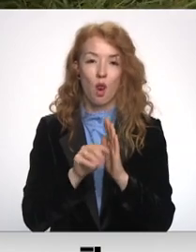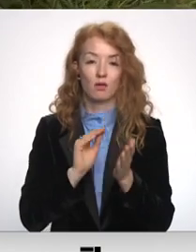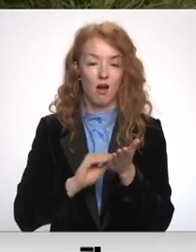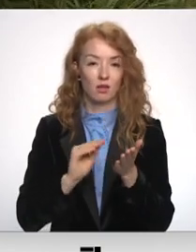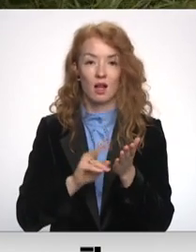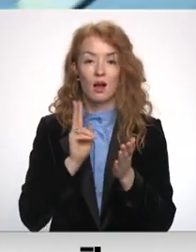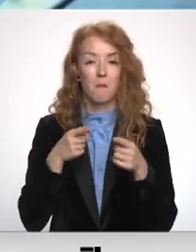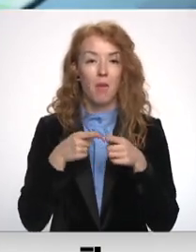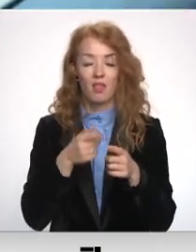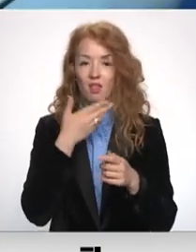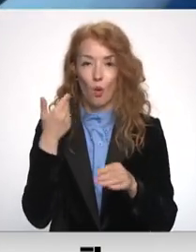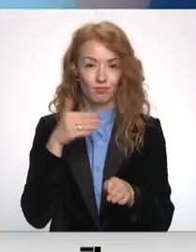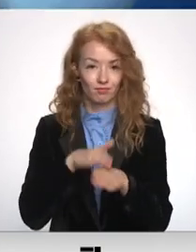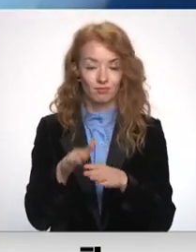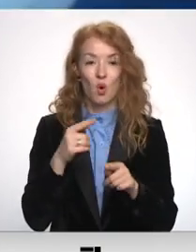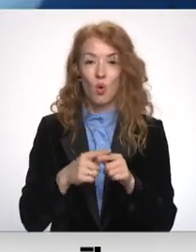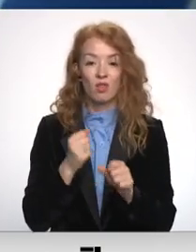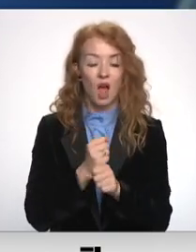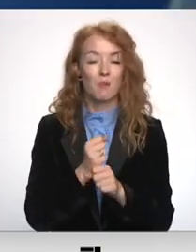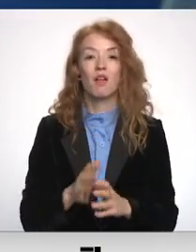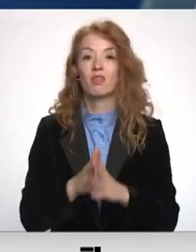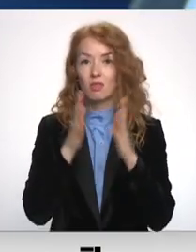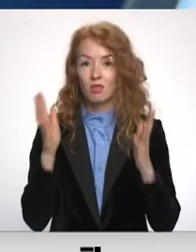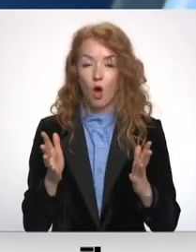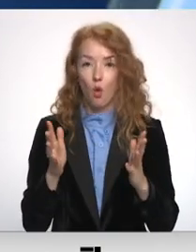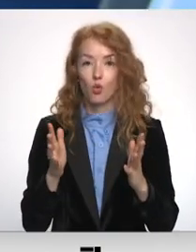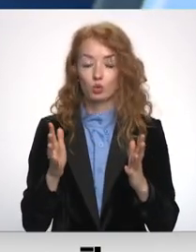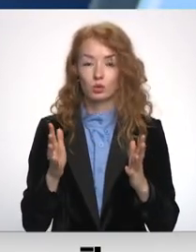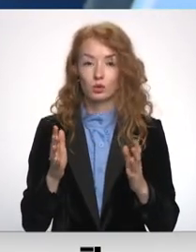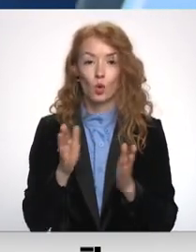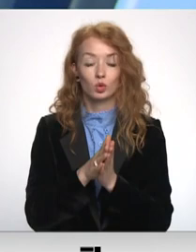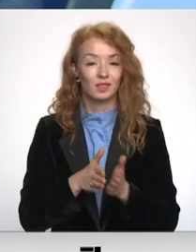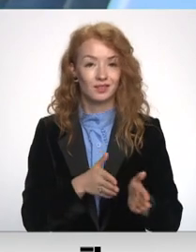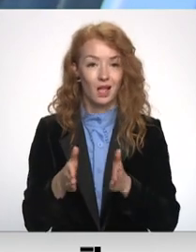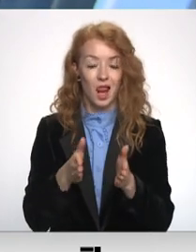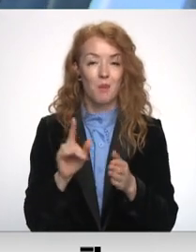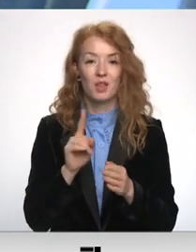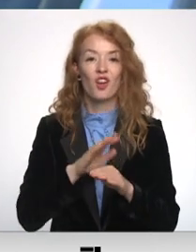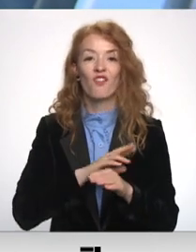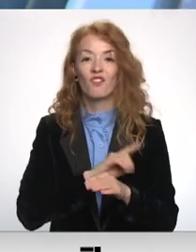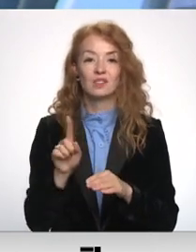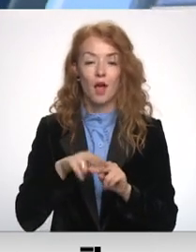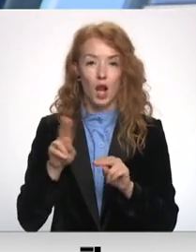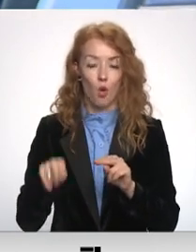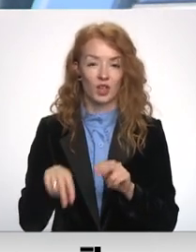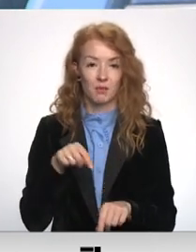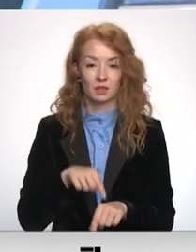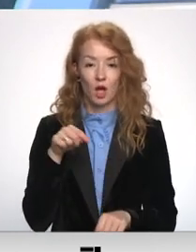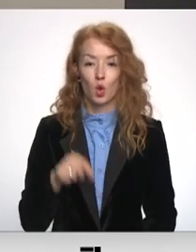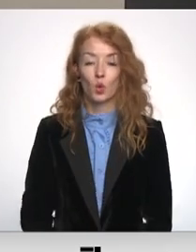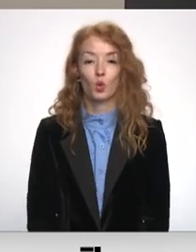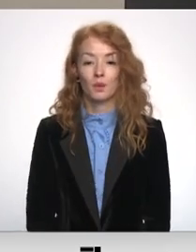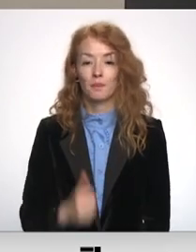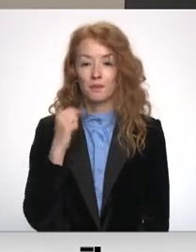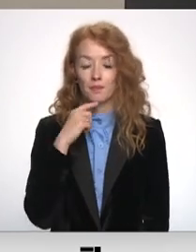nav pilnvērtīgi sasniegti un darba vēl daudz. Inese Kalvāne norāda, ka uz ceļiem valda visatļautības sajūta. Mums ceļu